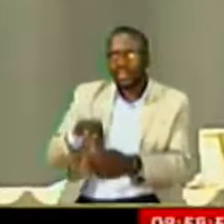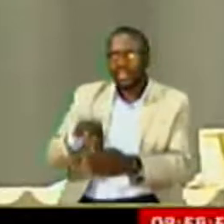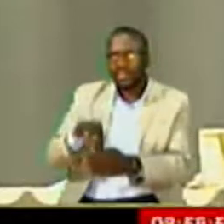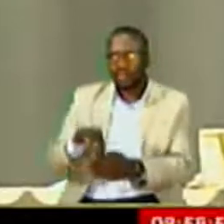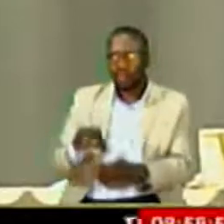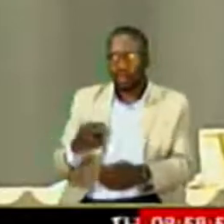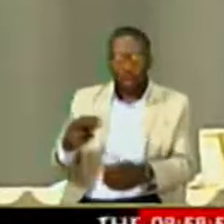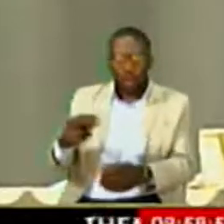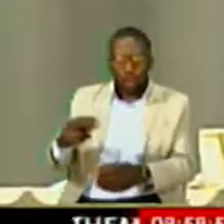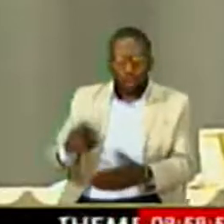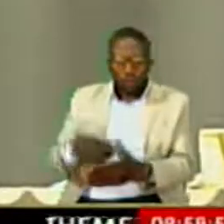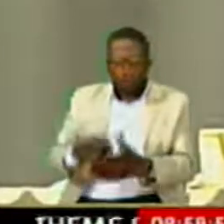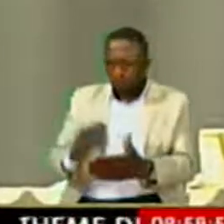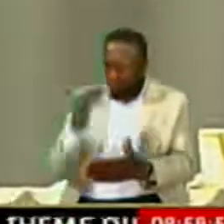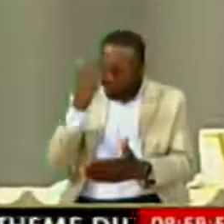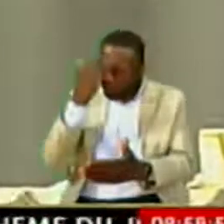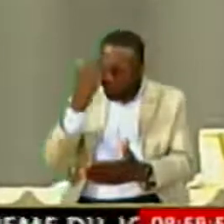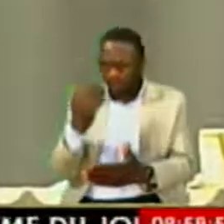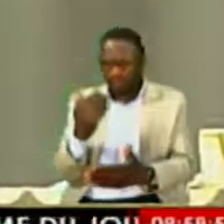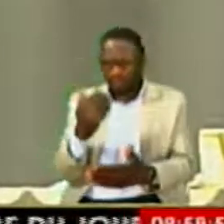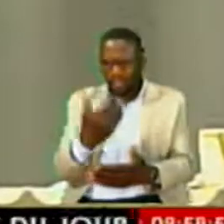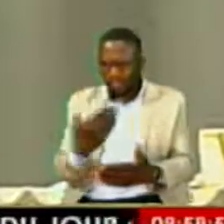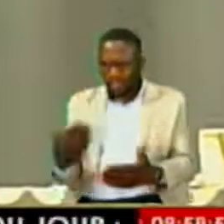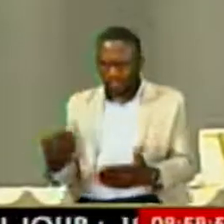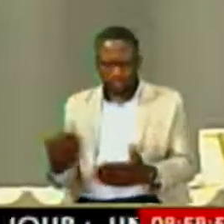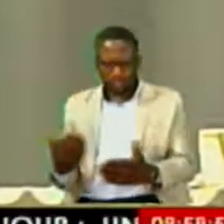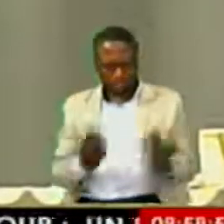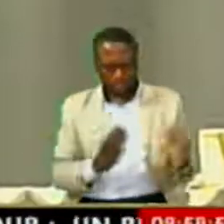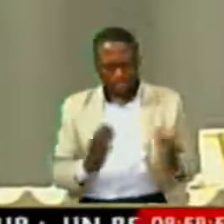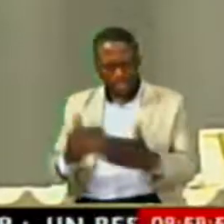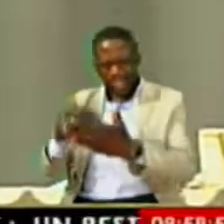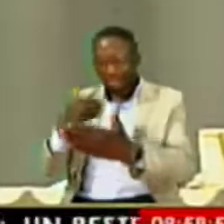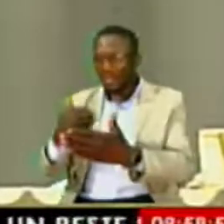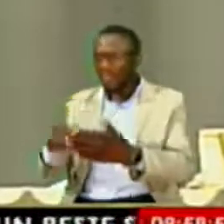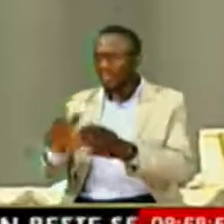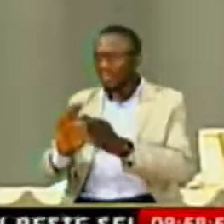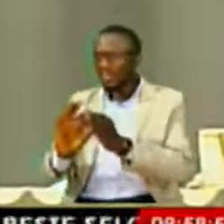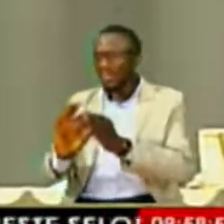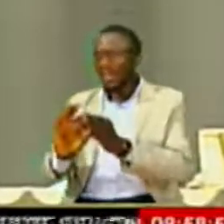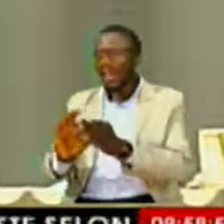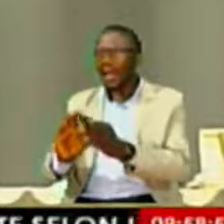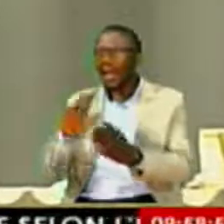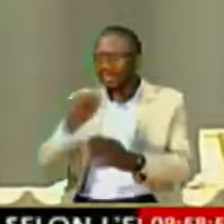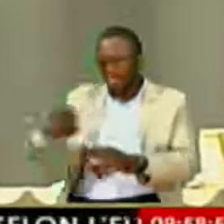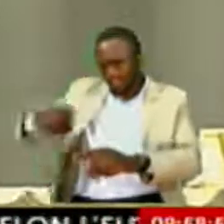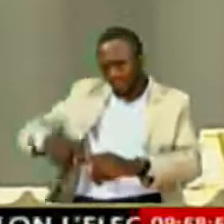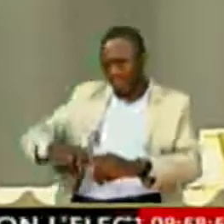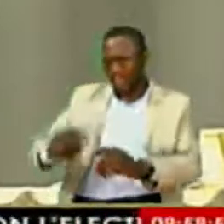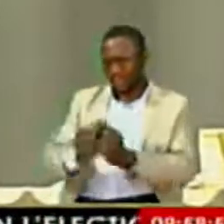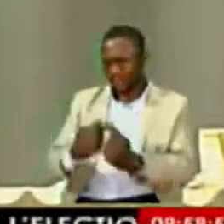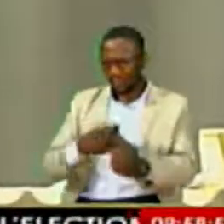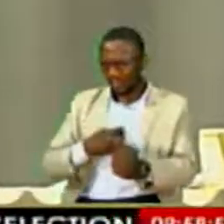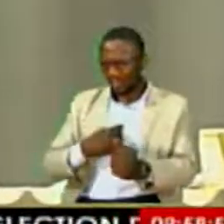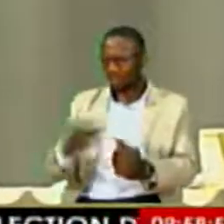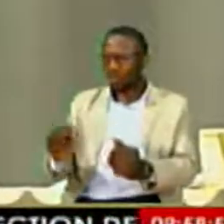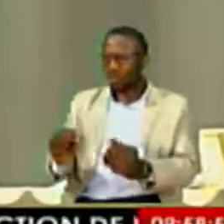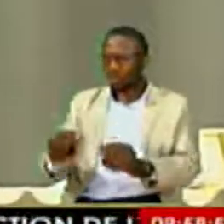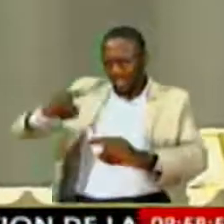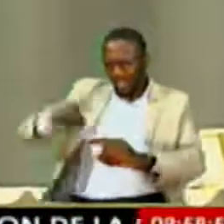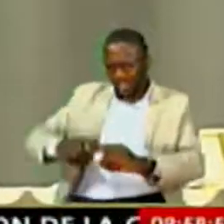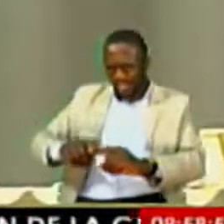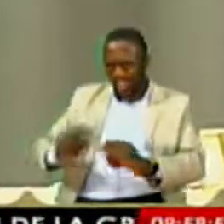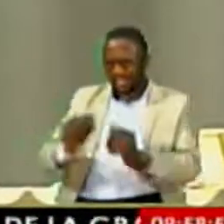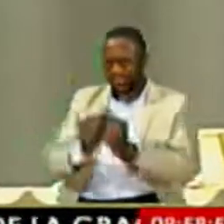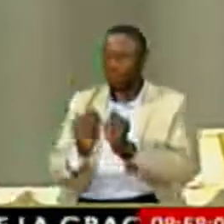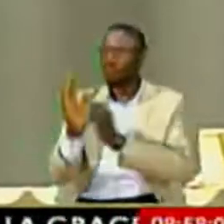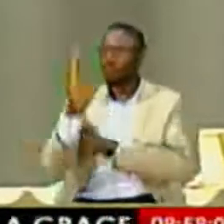the predestination. Ça ne dépend pas de toi ou de moi. Does not depend on you or me. Mais ça dépend de Dieu. But it depends on God. Dieu seul qui appelle.